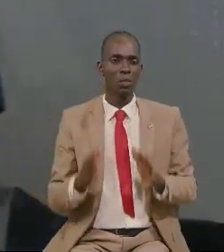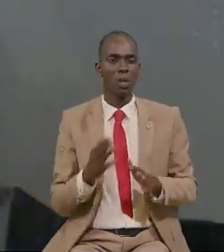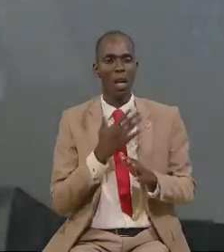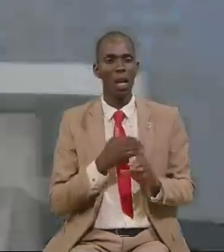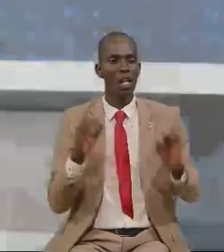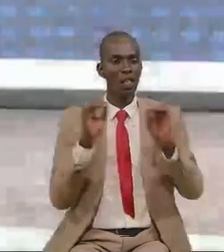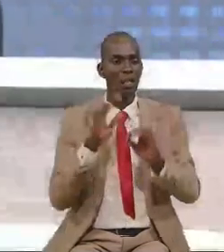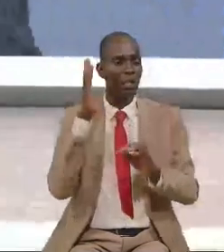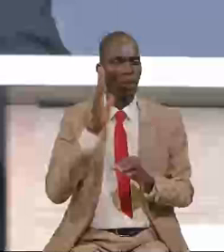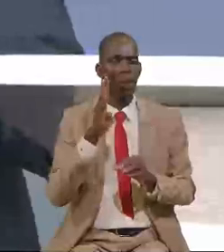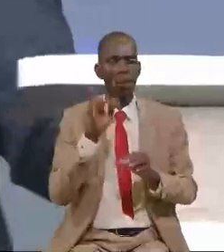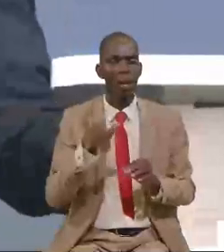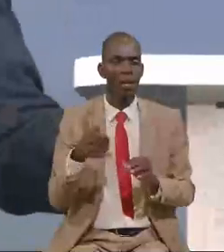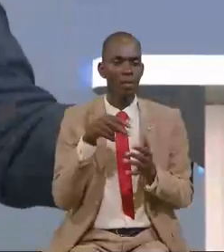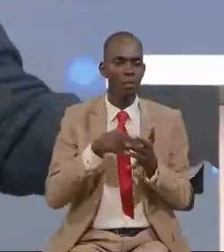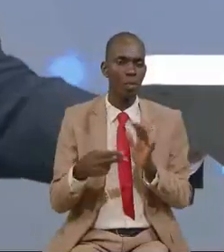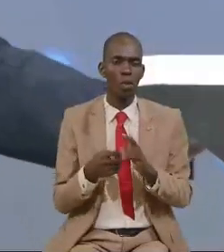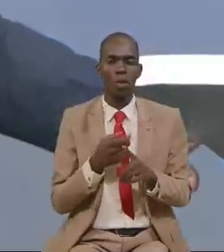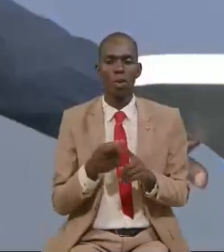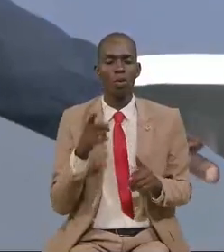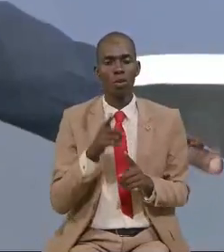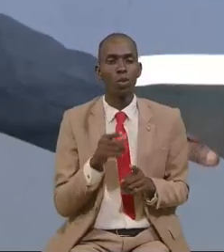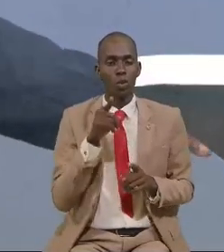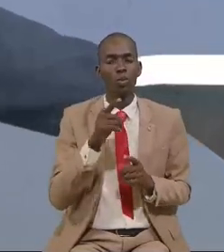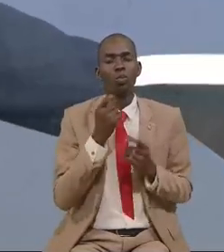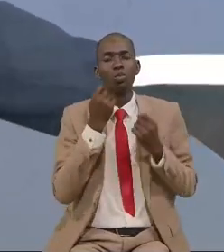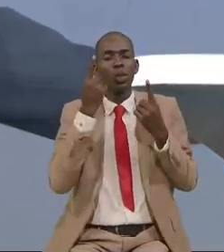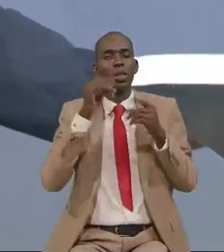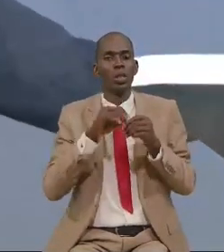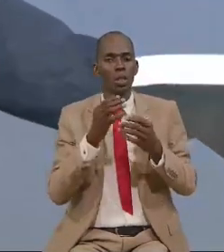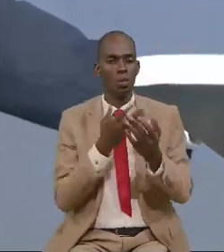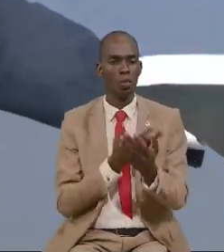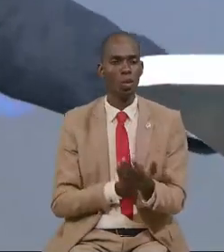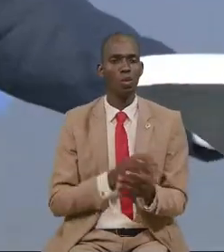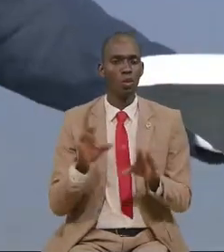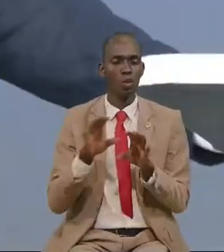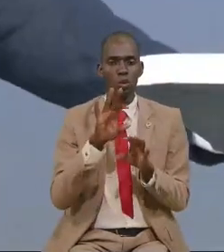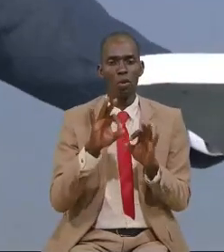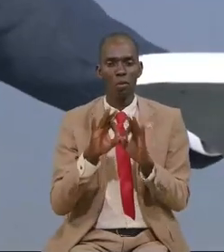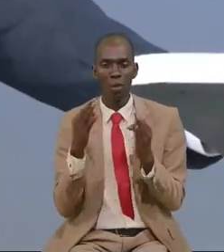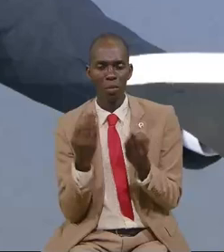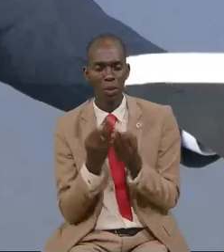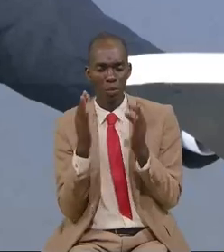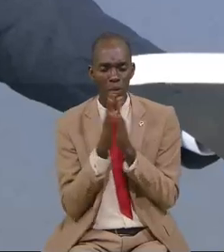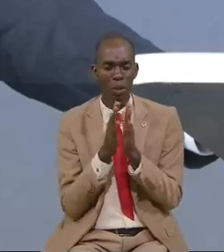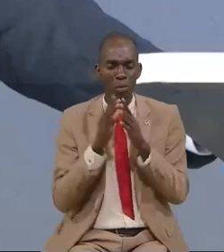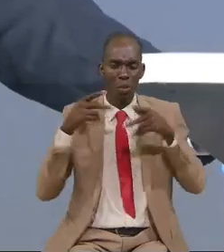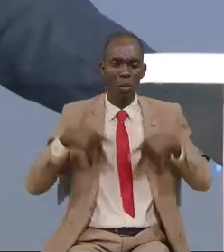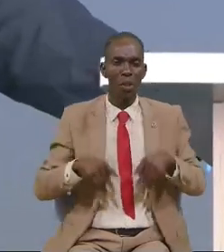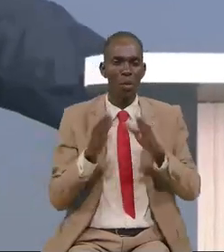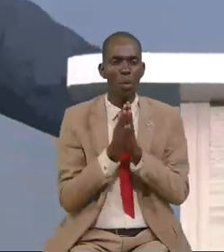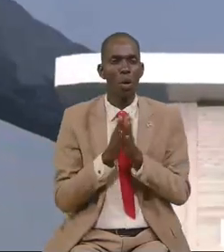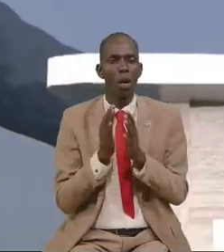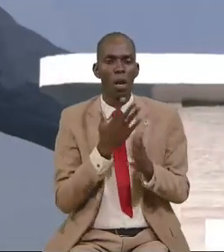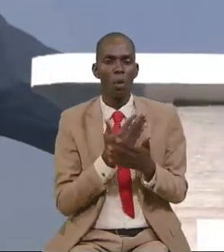matin, tu fais ta dévotion, la dévotion familiale et tout cela. Mais avant de sortir, tu reviens encore à ce verset.